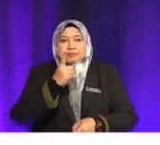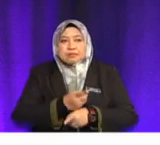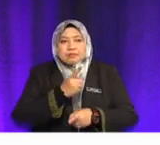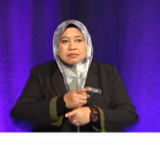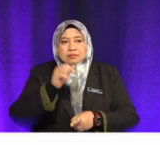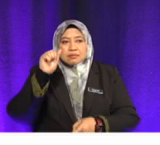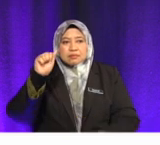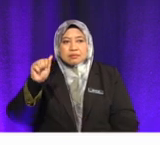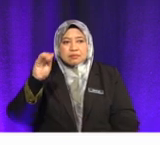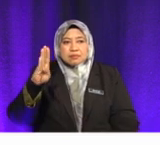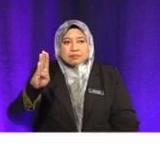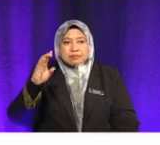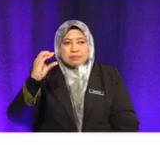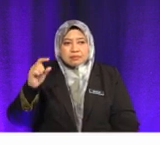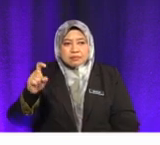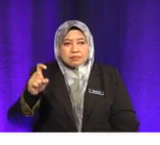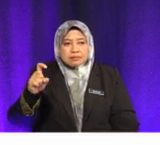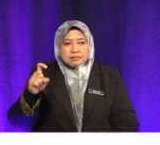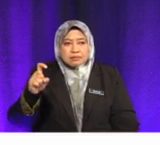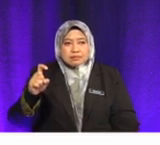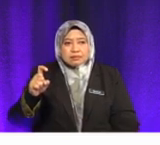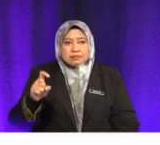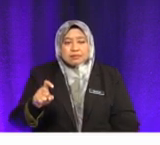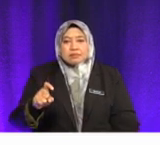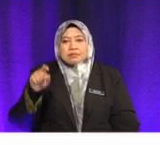dan titik c tengah-tengah dia adalah